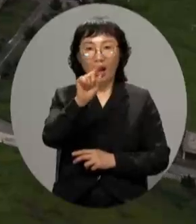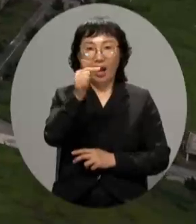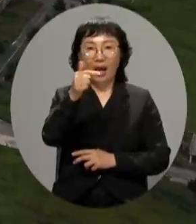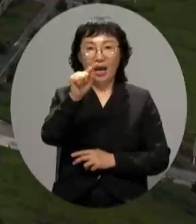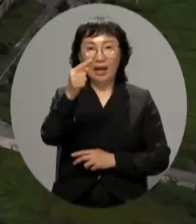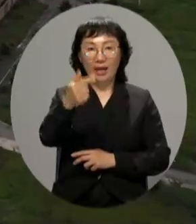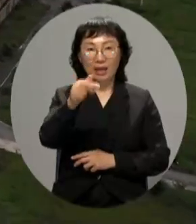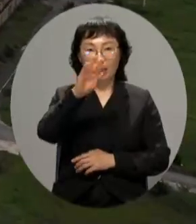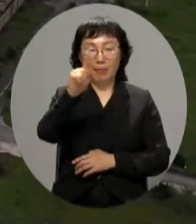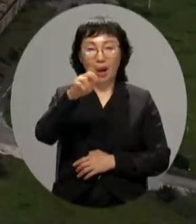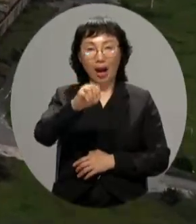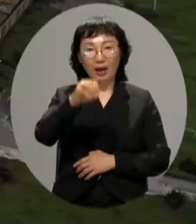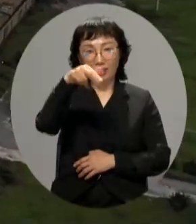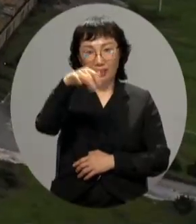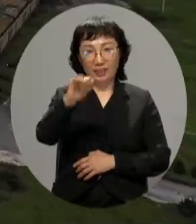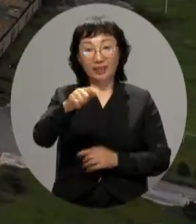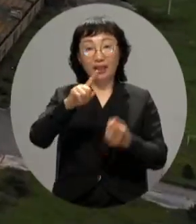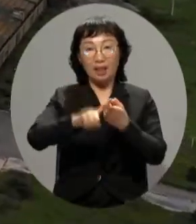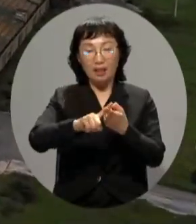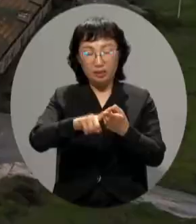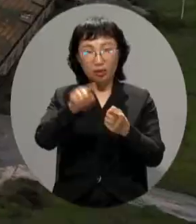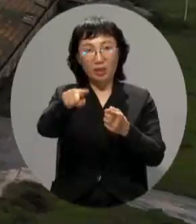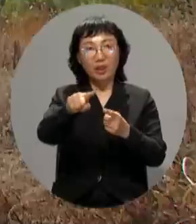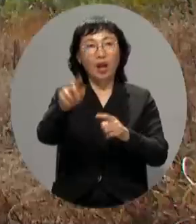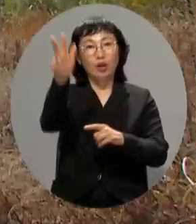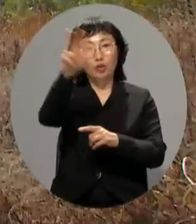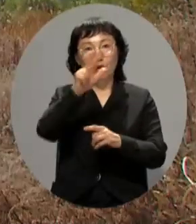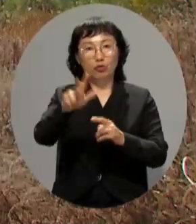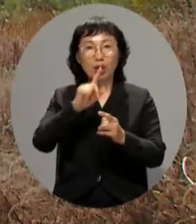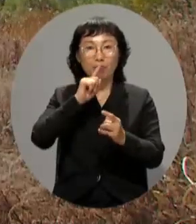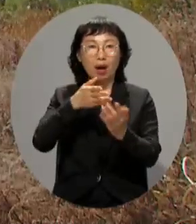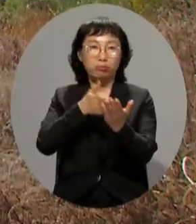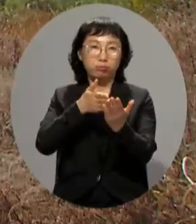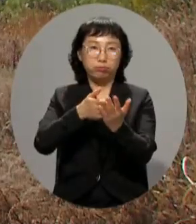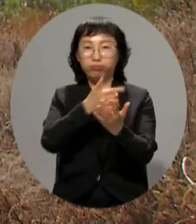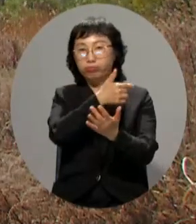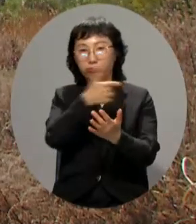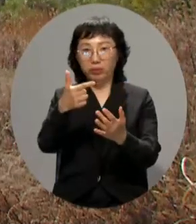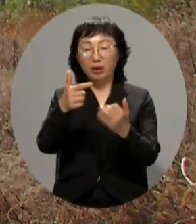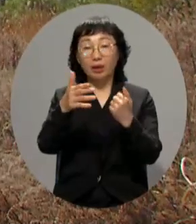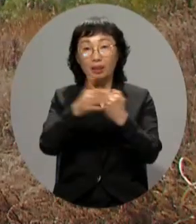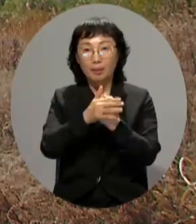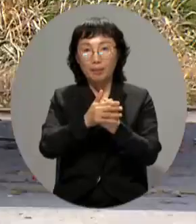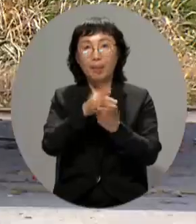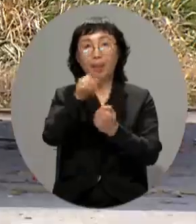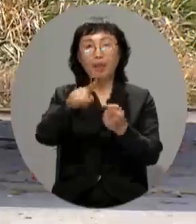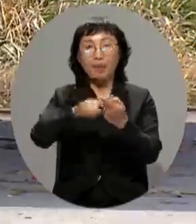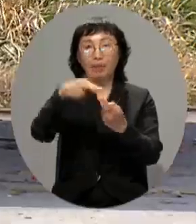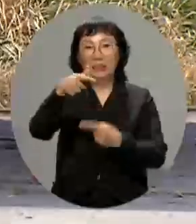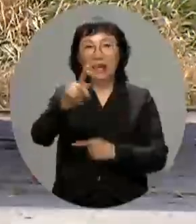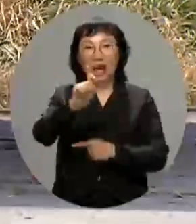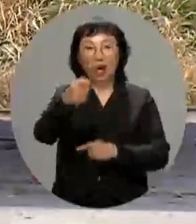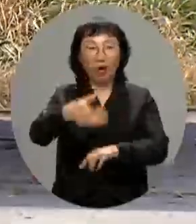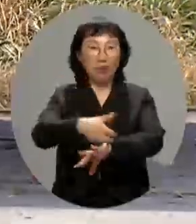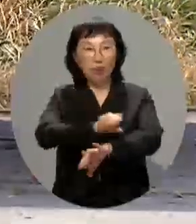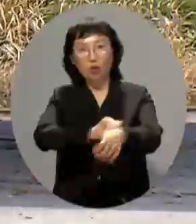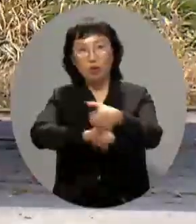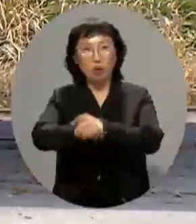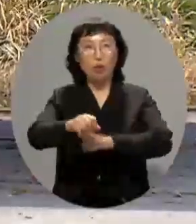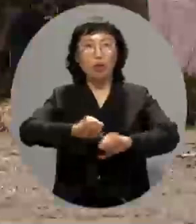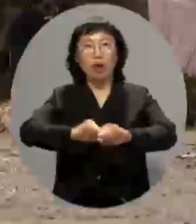이익 환수가 전국적인 논쟁거리라며 사업 추진을 위해 자광이 적극적으로 나서야 한다는 점을